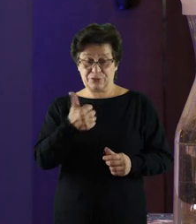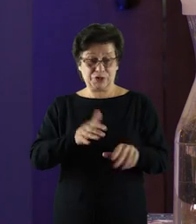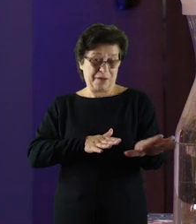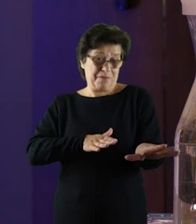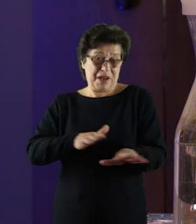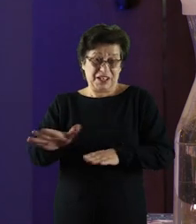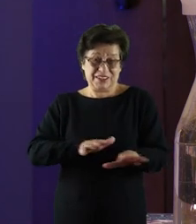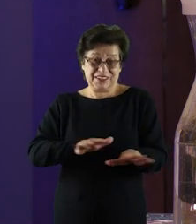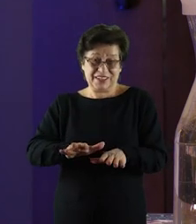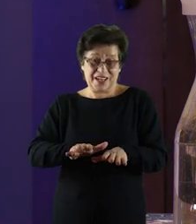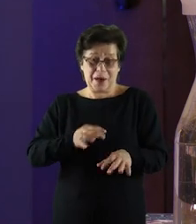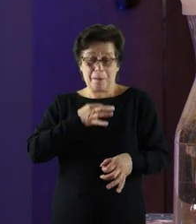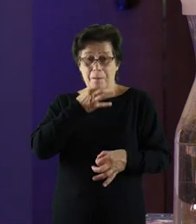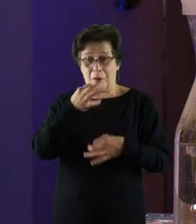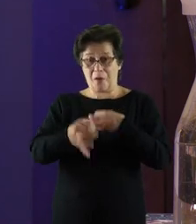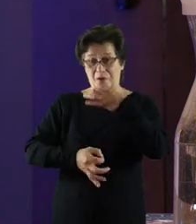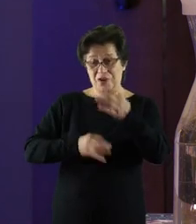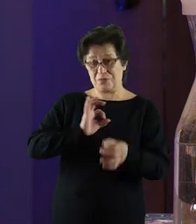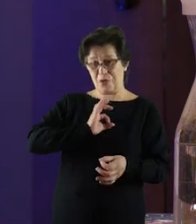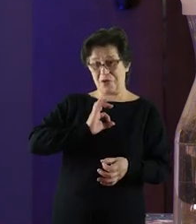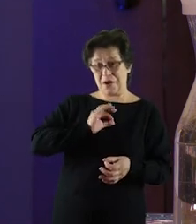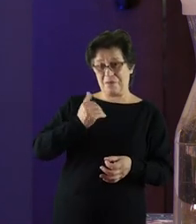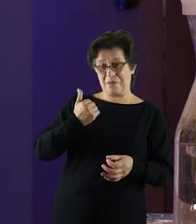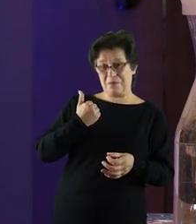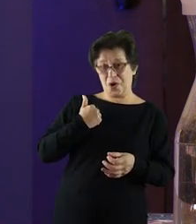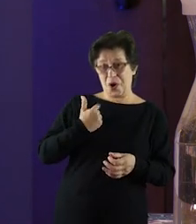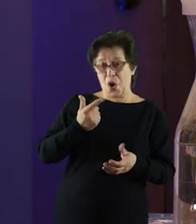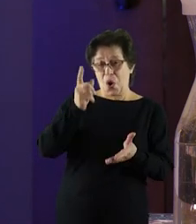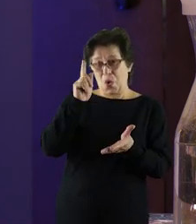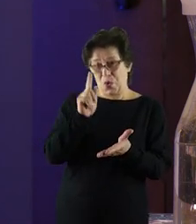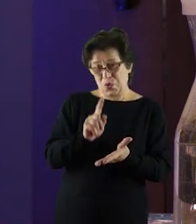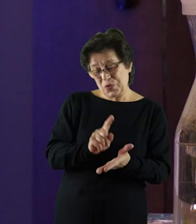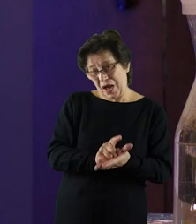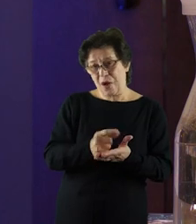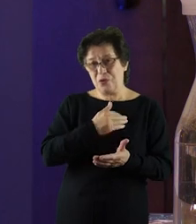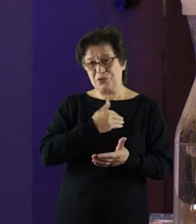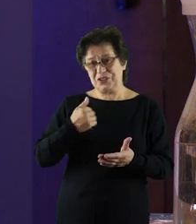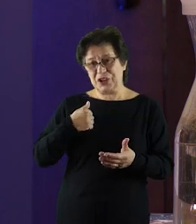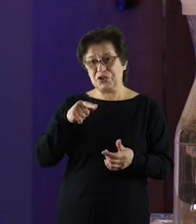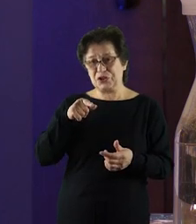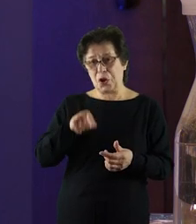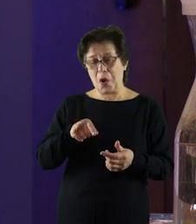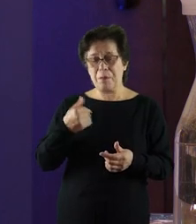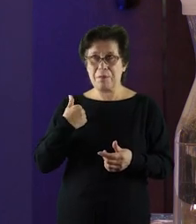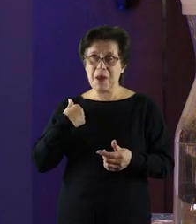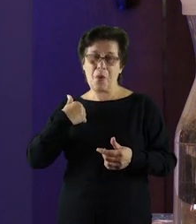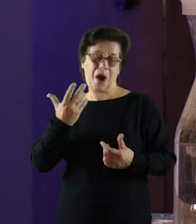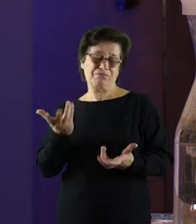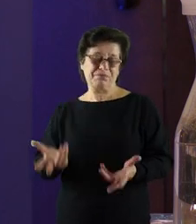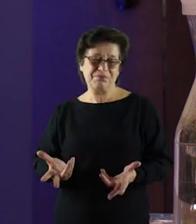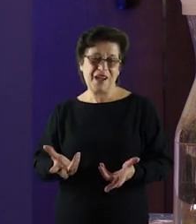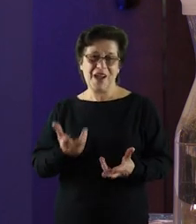i tego dnia otworzyły się drzwi do różnych wydawnictw i do mojej literackiej przygody. A więc jest to dla mnie